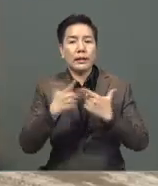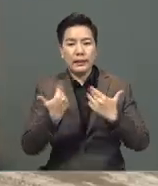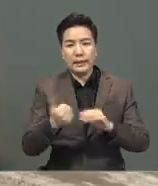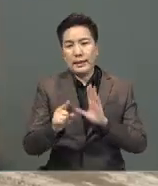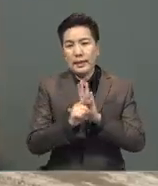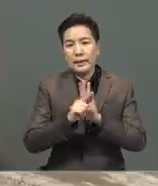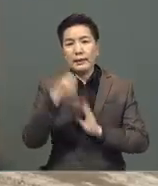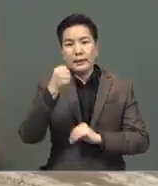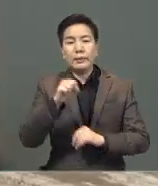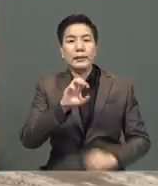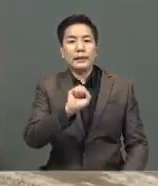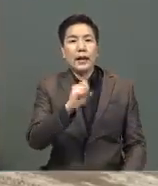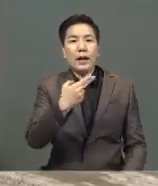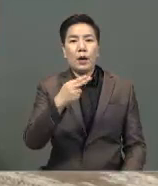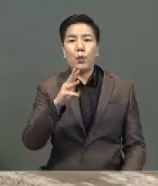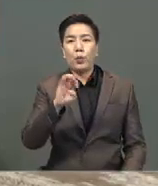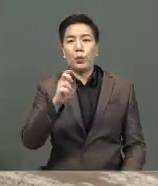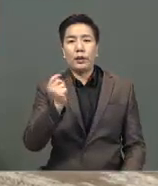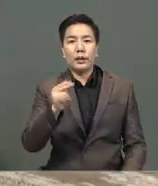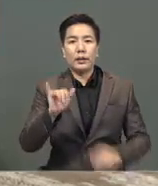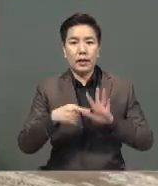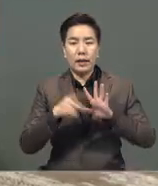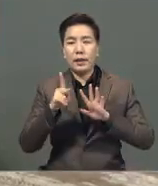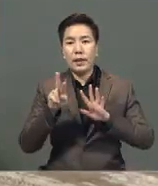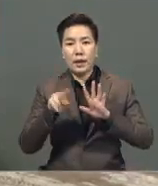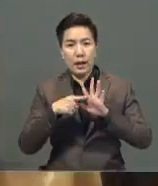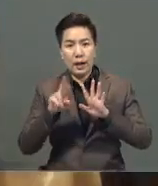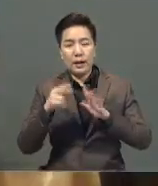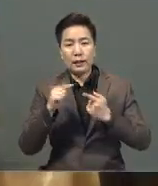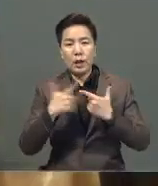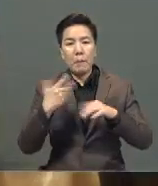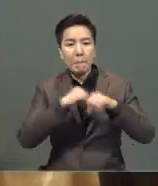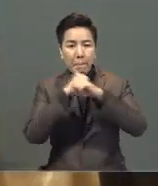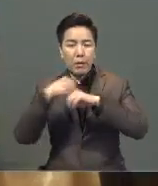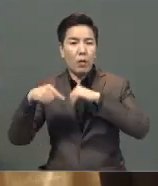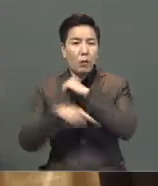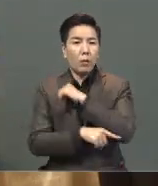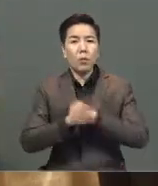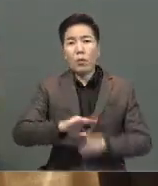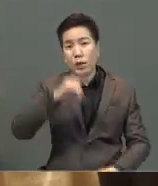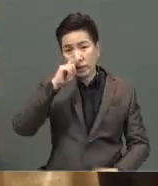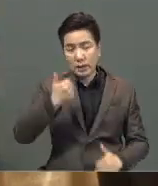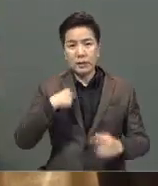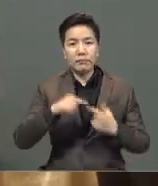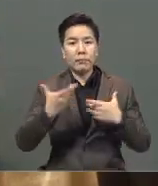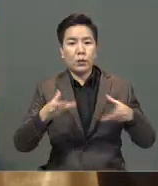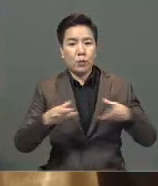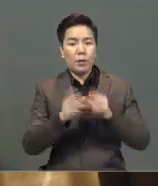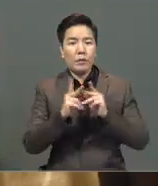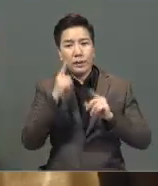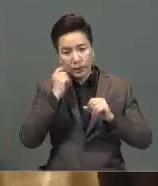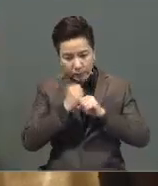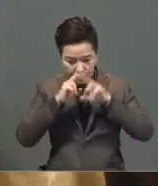ครั้งที่ 10นะครับเรื่องธรรมาภิบาลกับการป้องกันการทุจริตในสังคมไทยซึ่งจัดโดยคณะกรรมการสหวิทยาการ